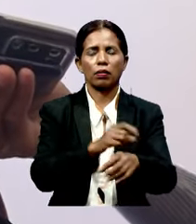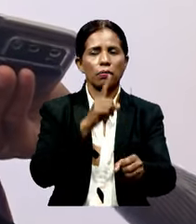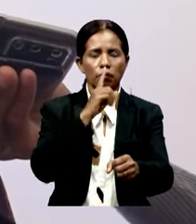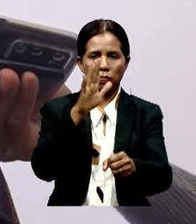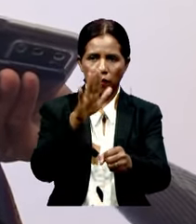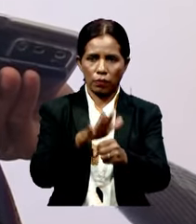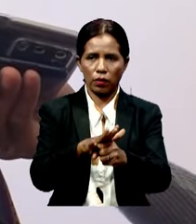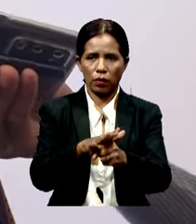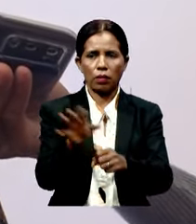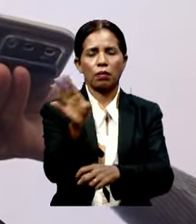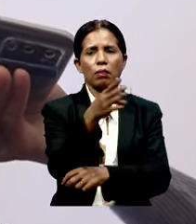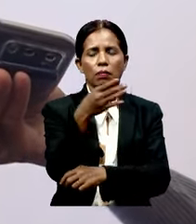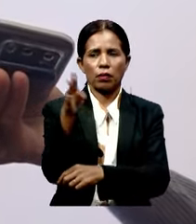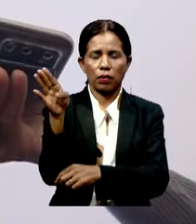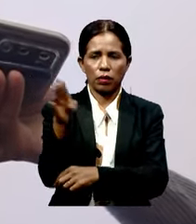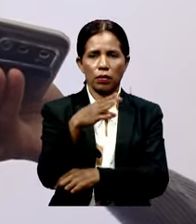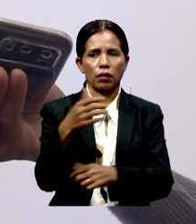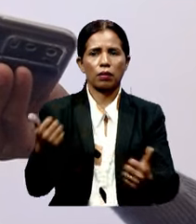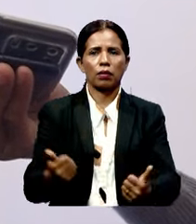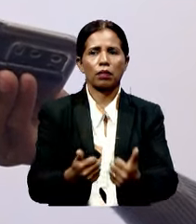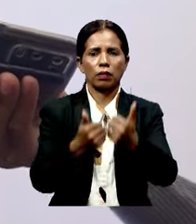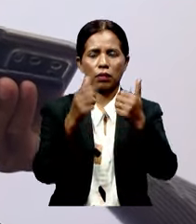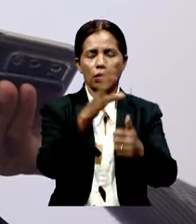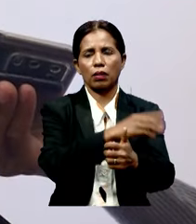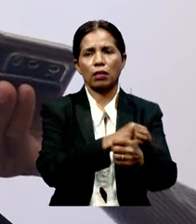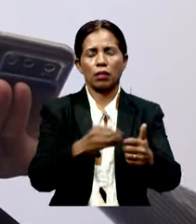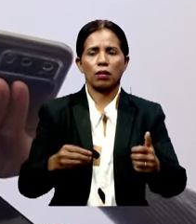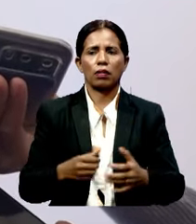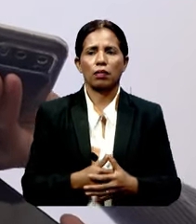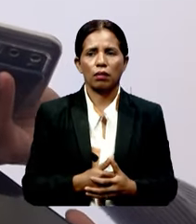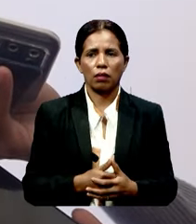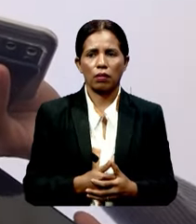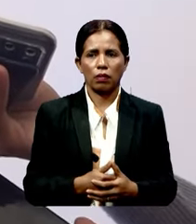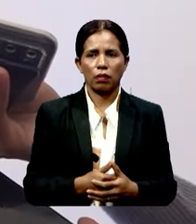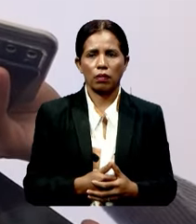per bandiera, supporto neanche, Benfica neanche.